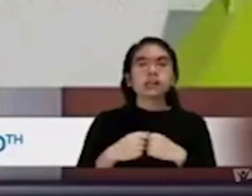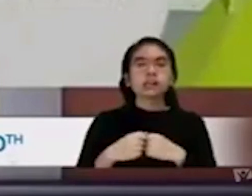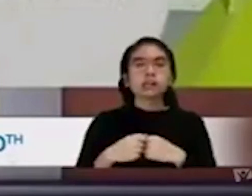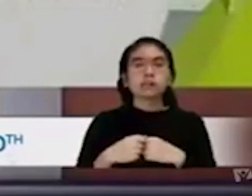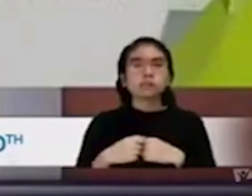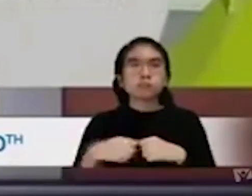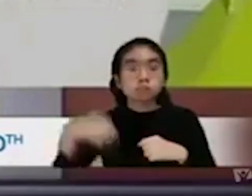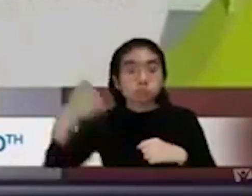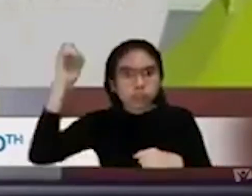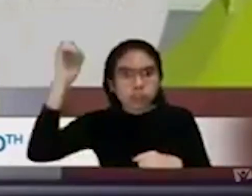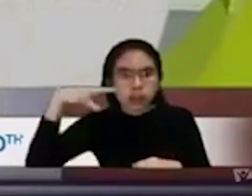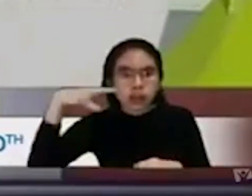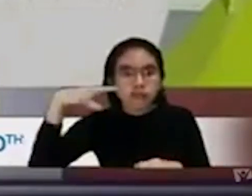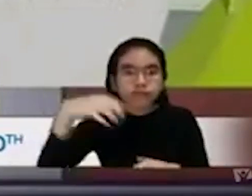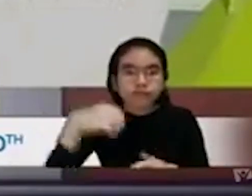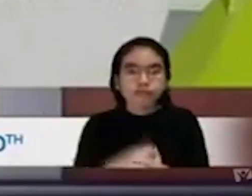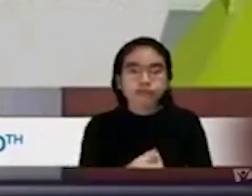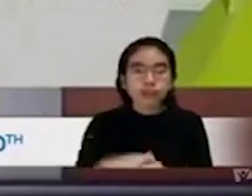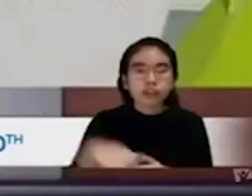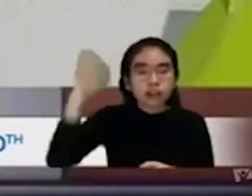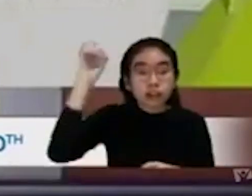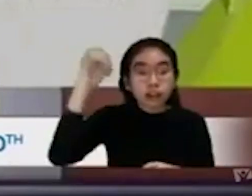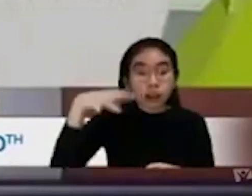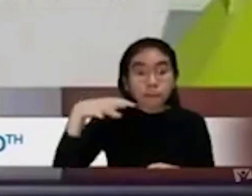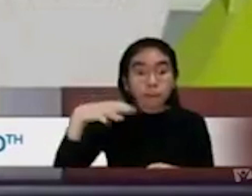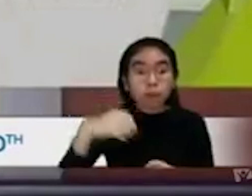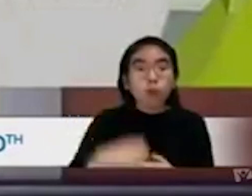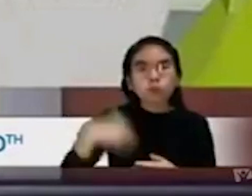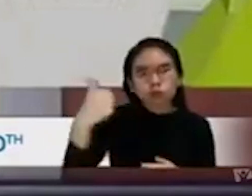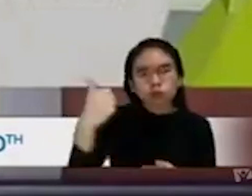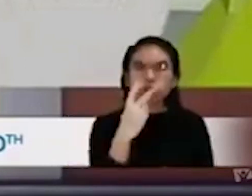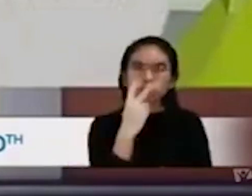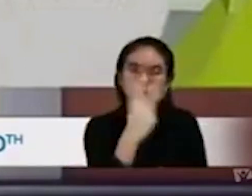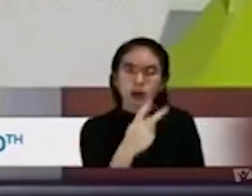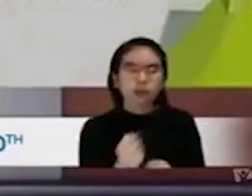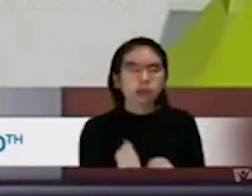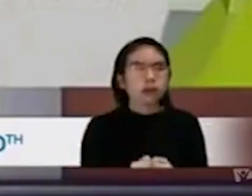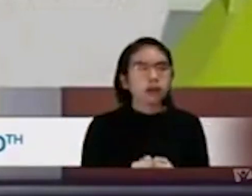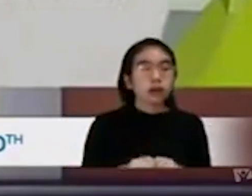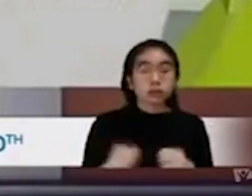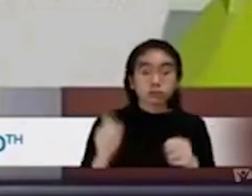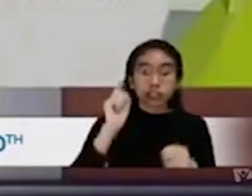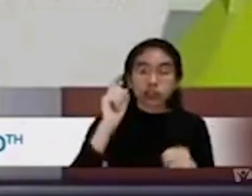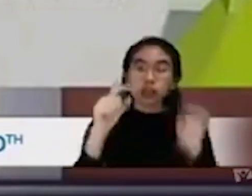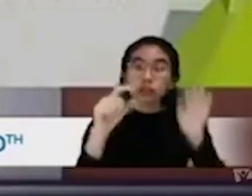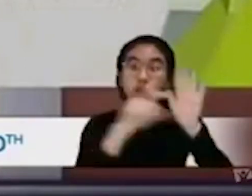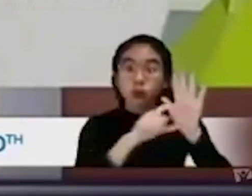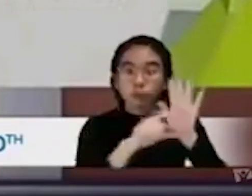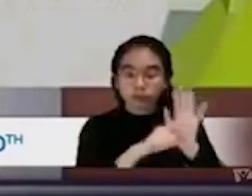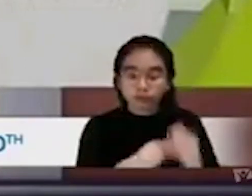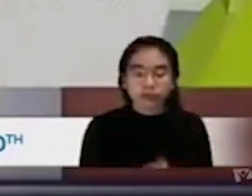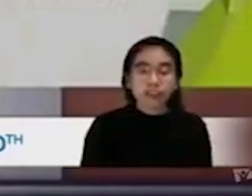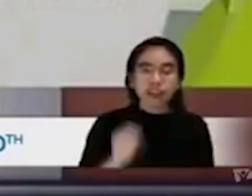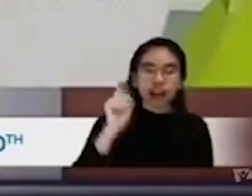itu adalah satu. Satu area. Jadi contohnya ada, oh ini ada merah cahayanya, di sini kuning.